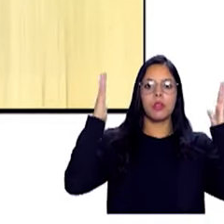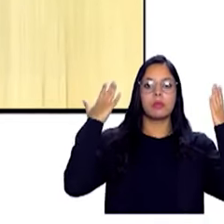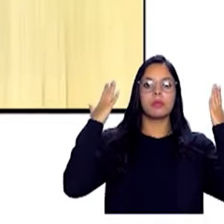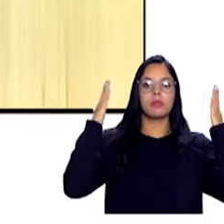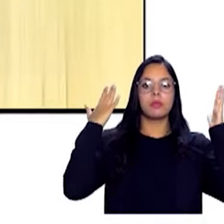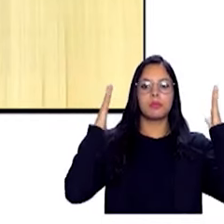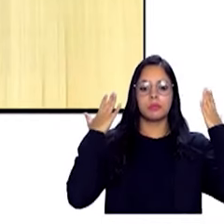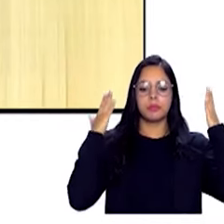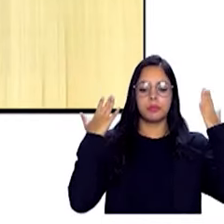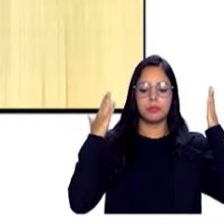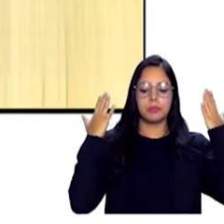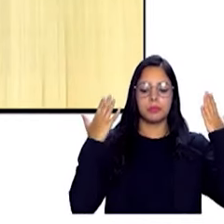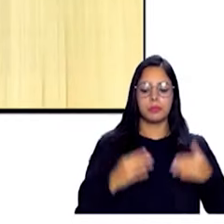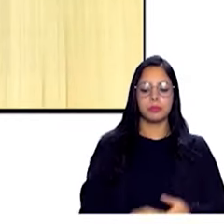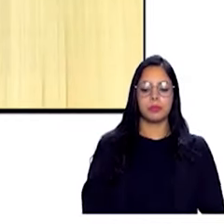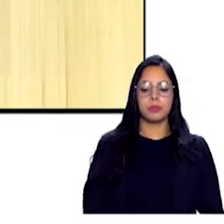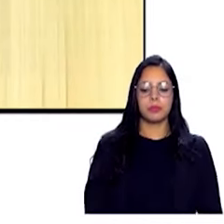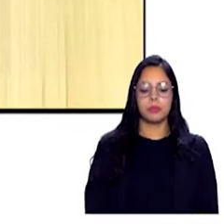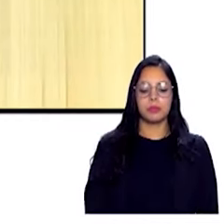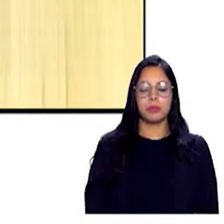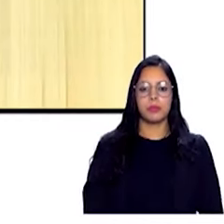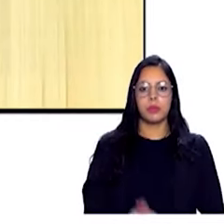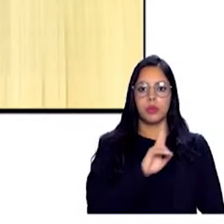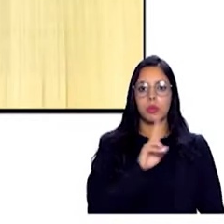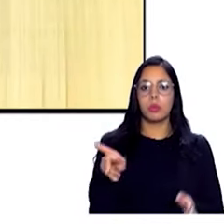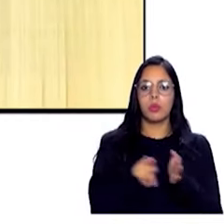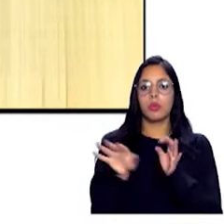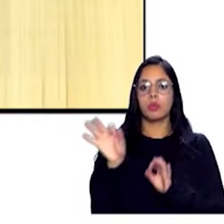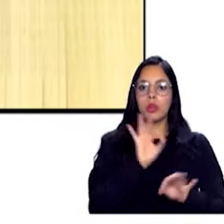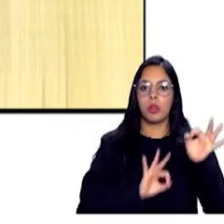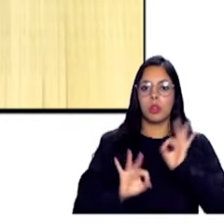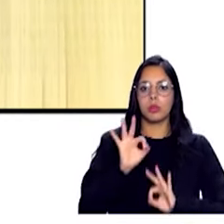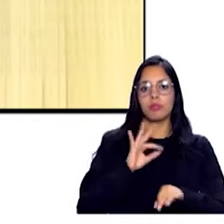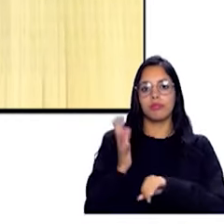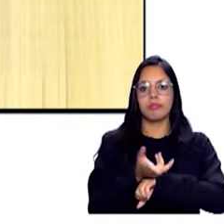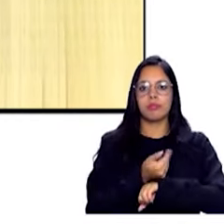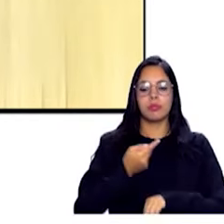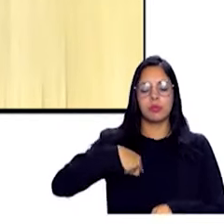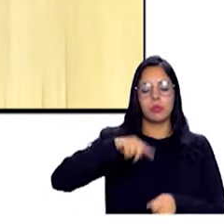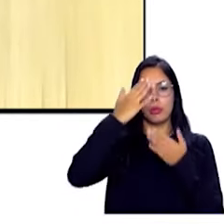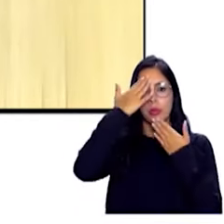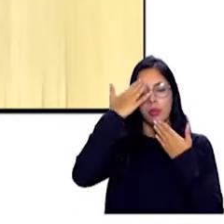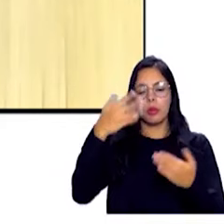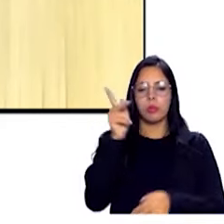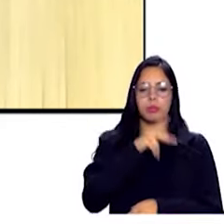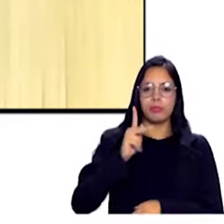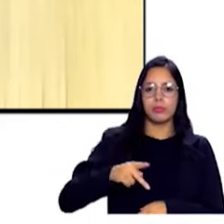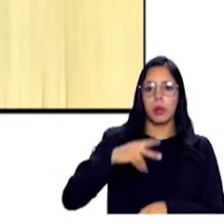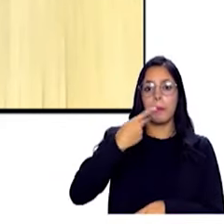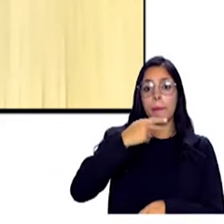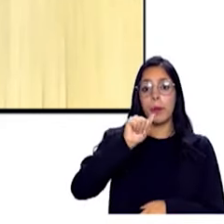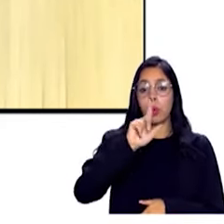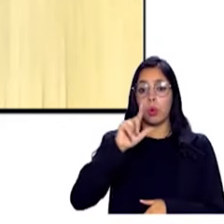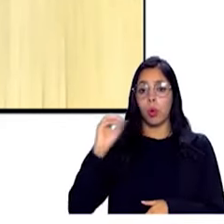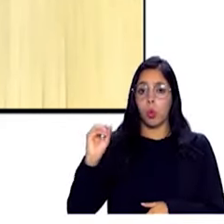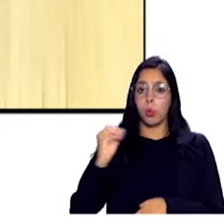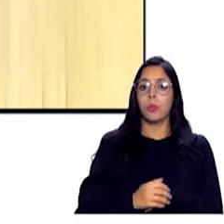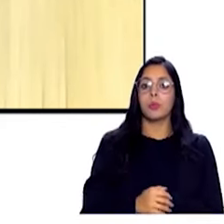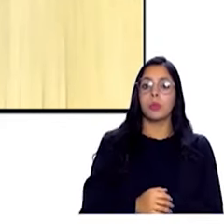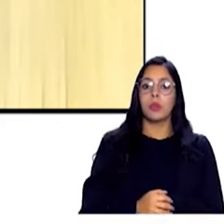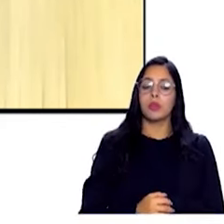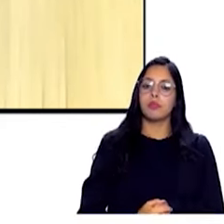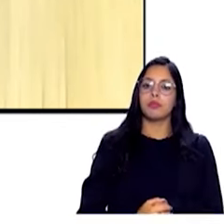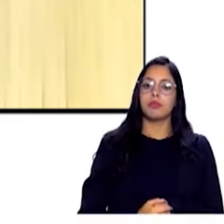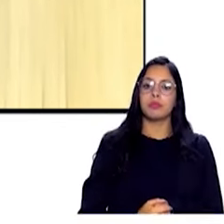então em nome da organizadores deste evento agradecemos Dr Professor Paolo que nos deu uma visão